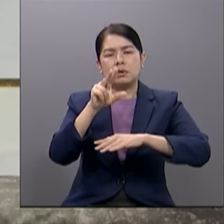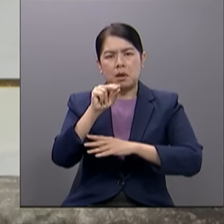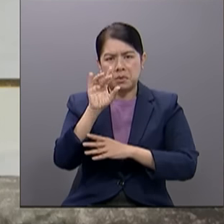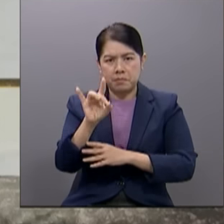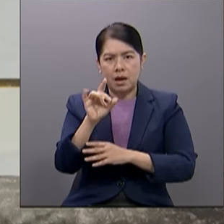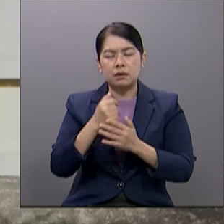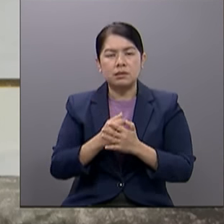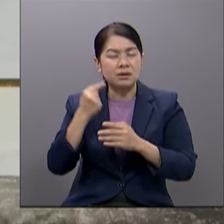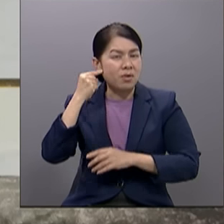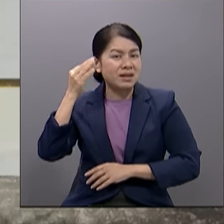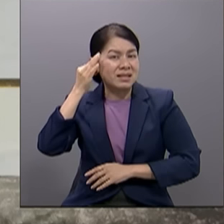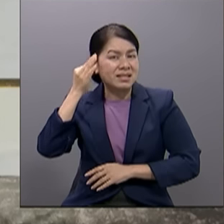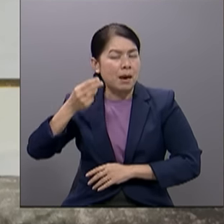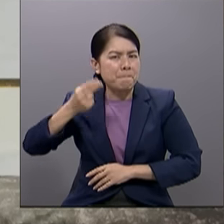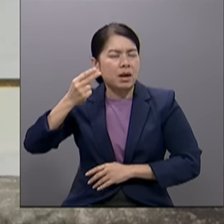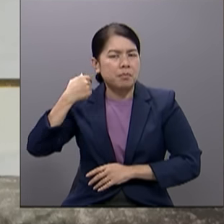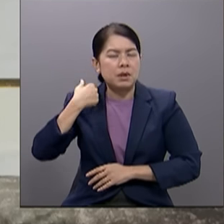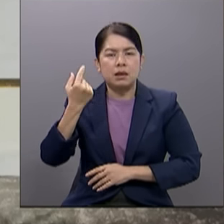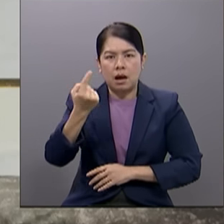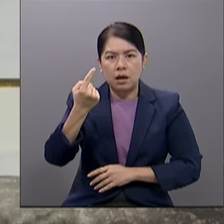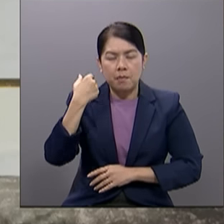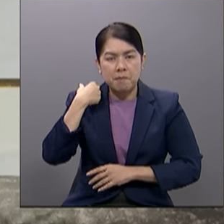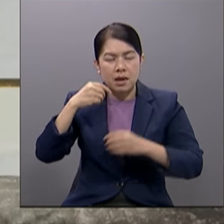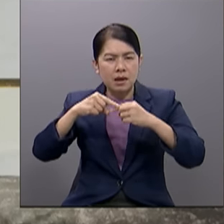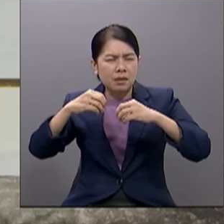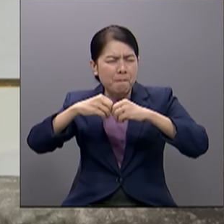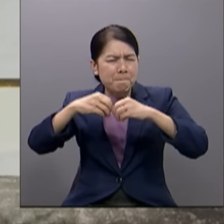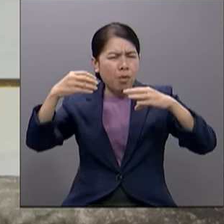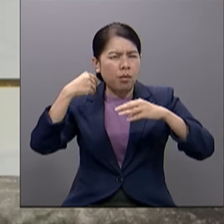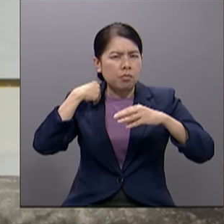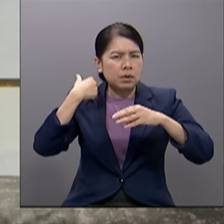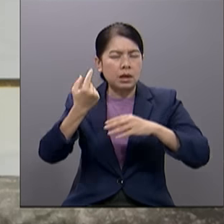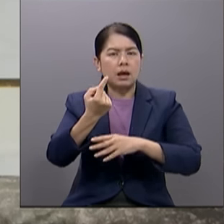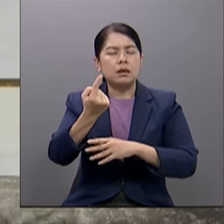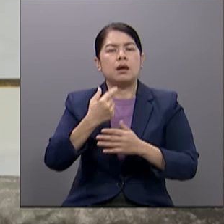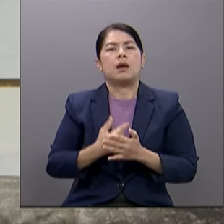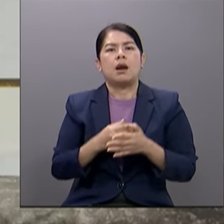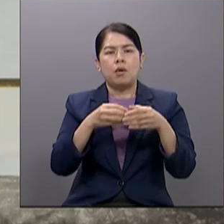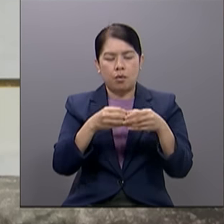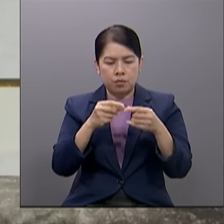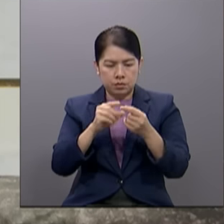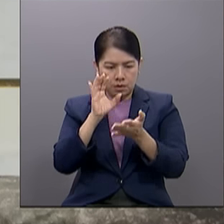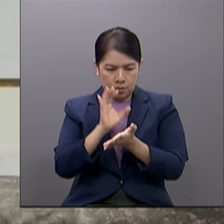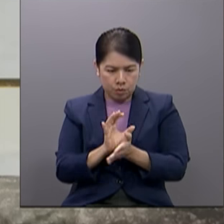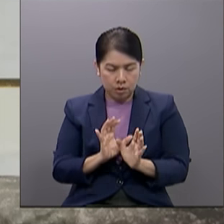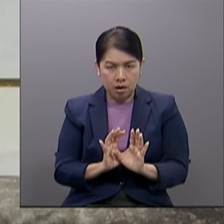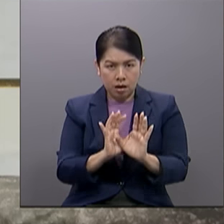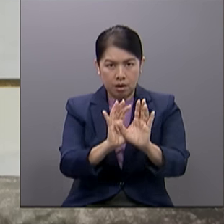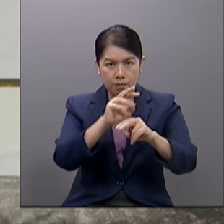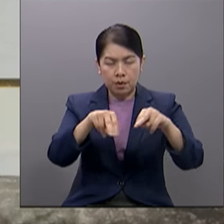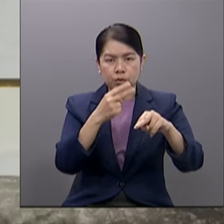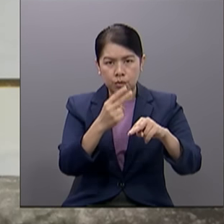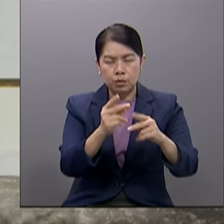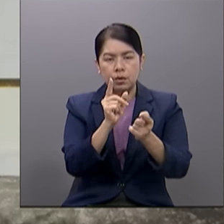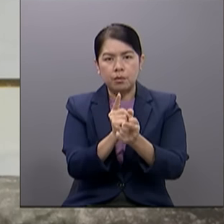เสียงปืนดังขึ้น1นัดแล้วก็มีเสียงระเบิด 1นัดครับก่อนที่เจ้าหน้าที่จะเข้าไปเคลียร์พื้นที่ภายในบ้านแล้วก็พบ